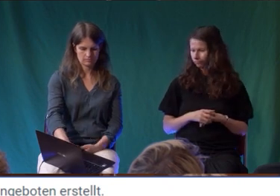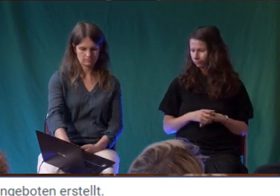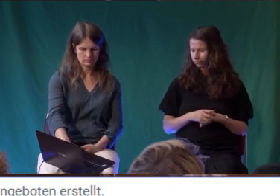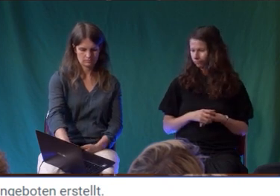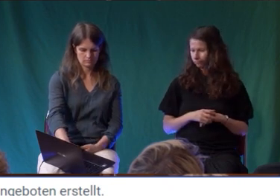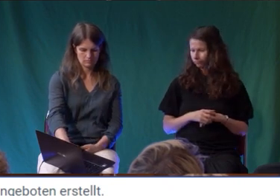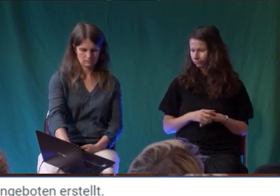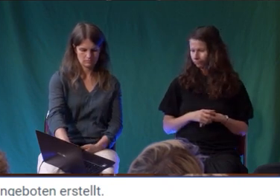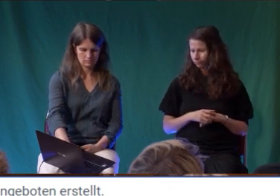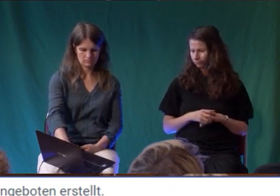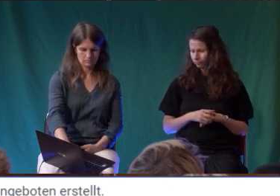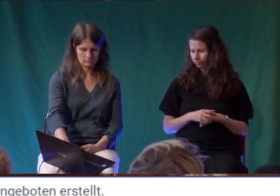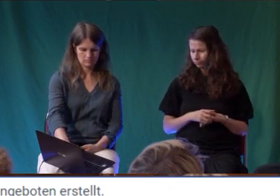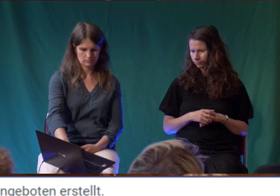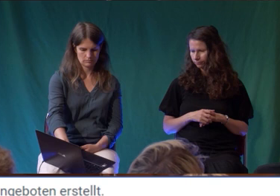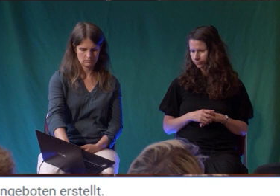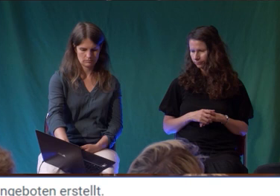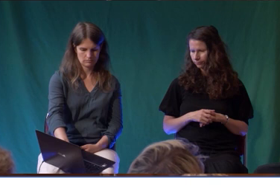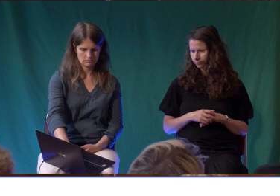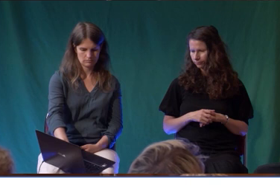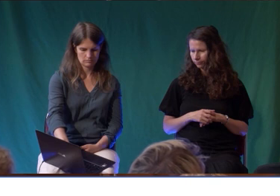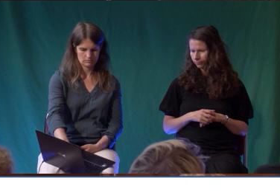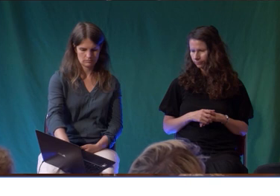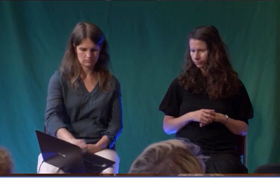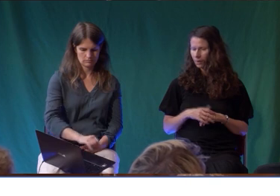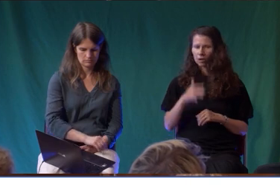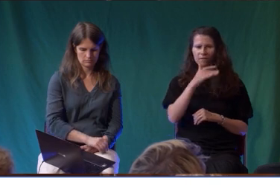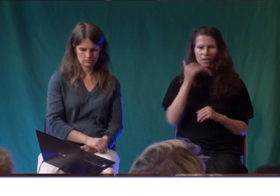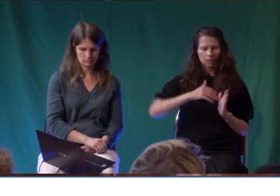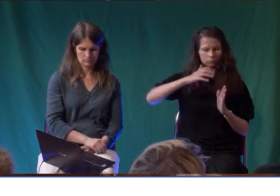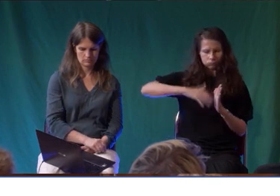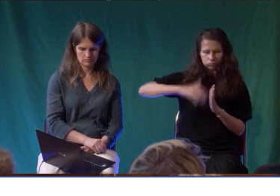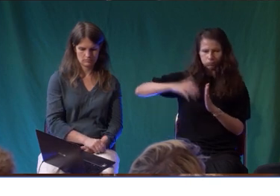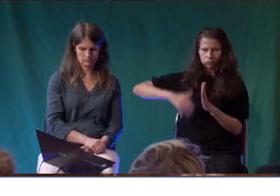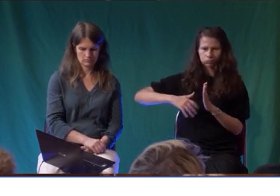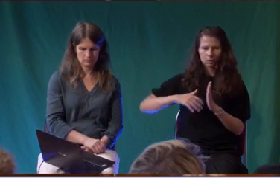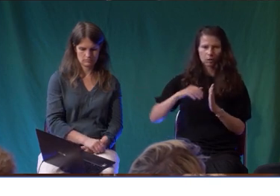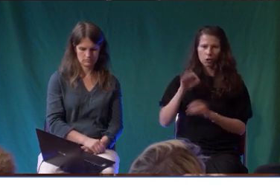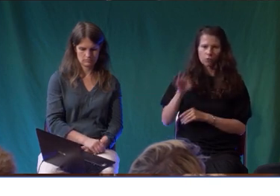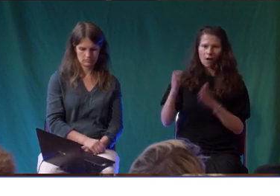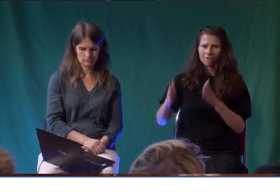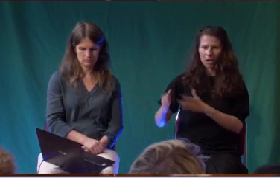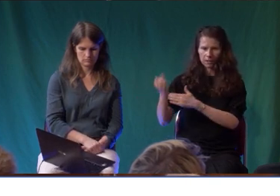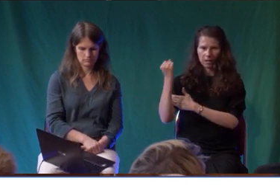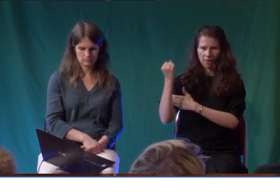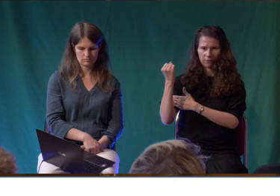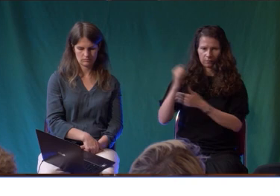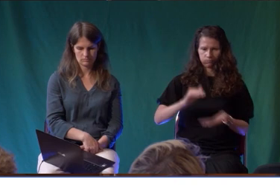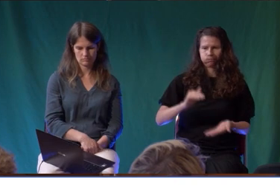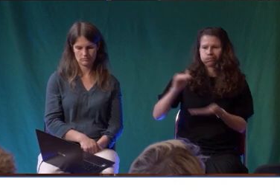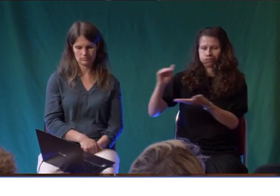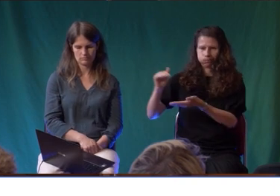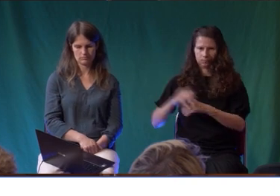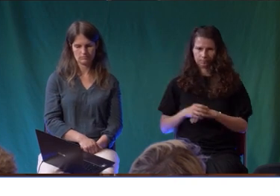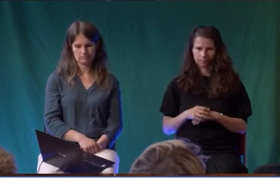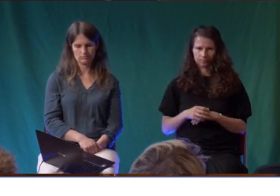wir haben ganz viel Material zum Nachlesen für Fachkräfte zusammengestellt und geschrieben die